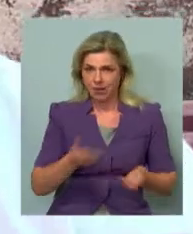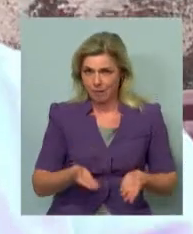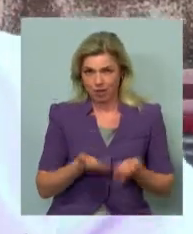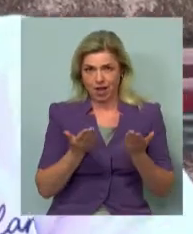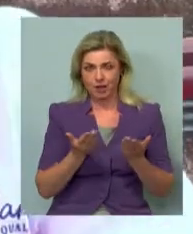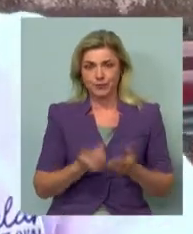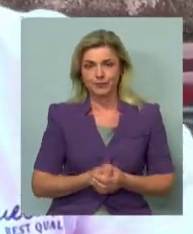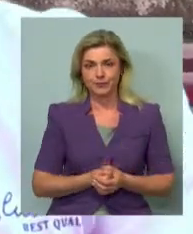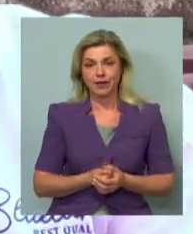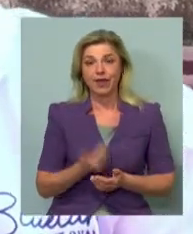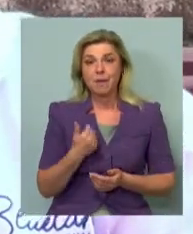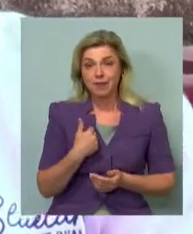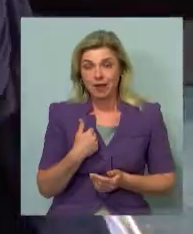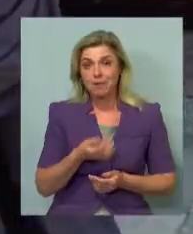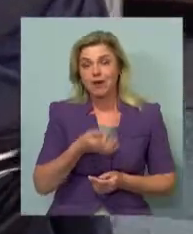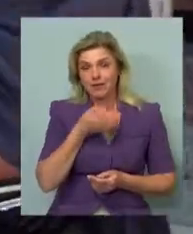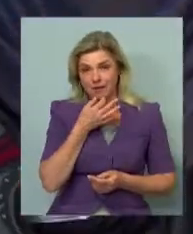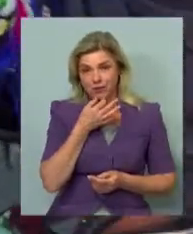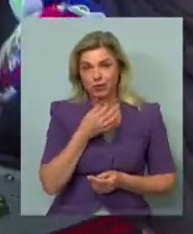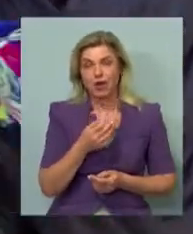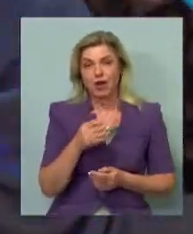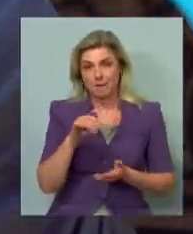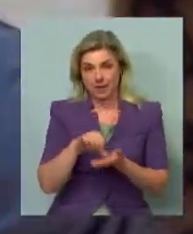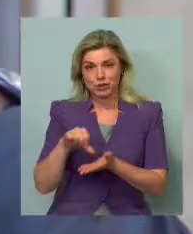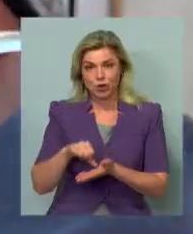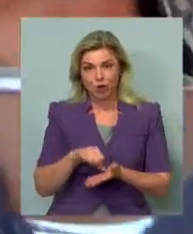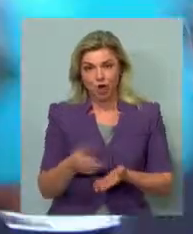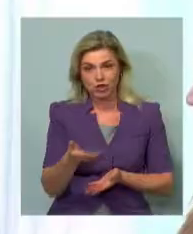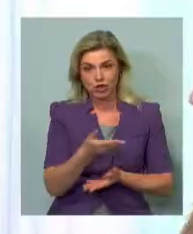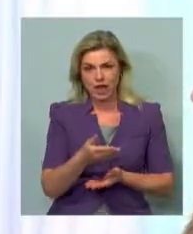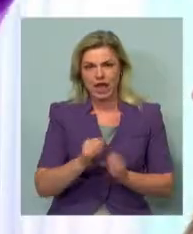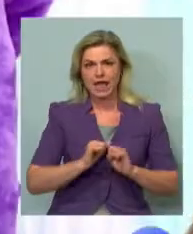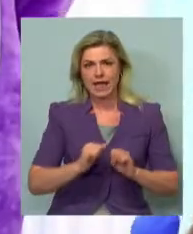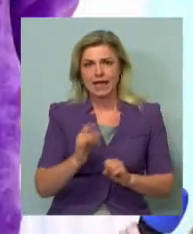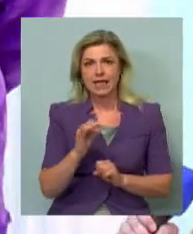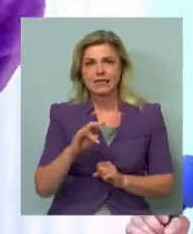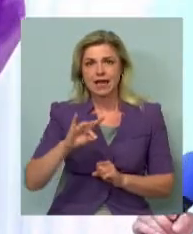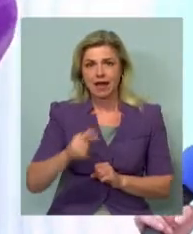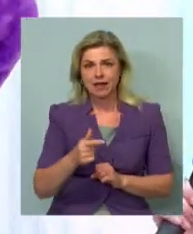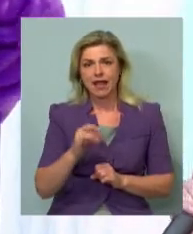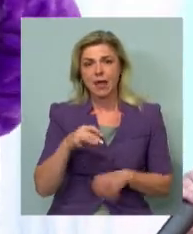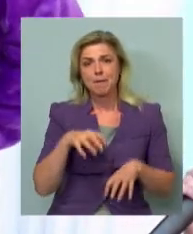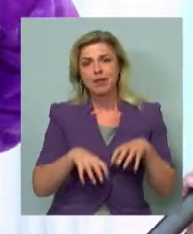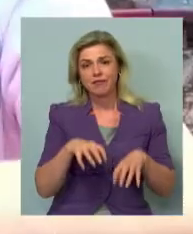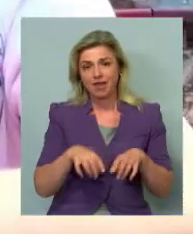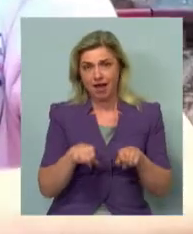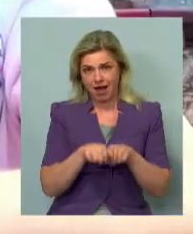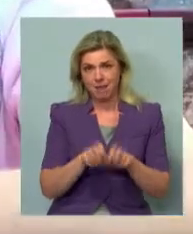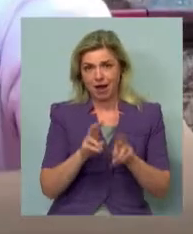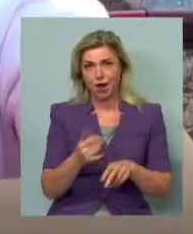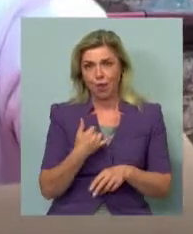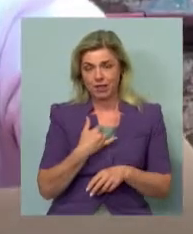б понравилось. Мені сподобалися персонажі. Лицар і плюшевий ведмедик, як мій, тільки у